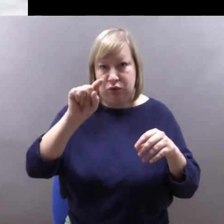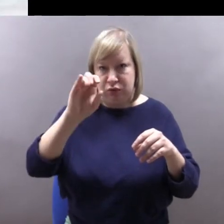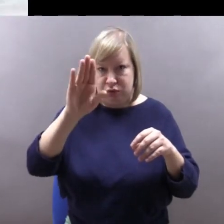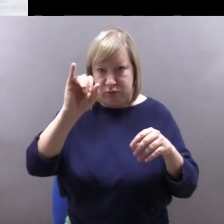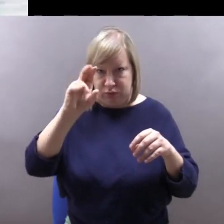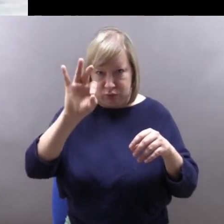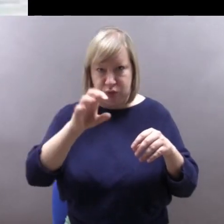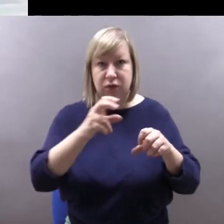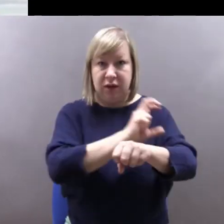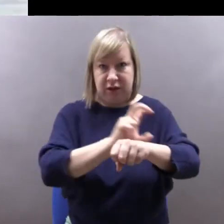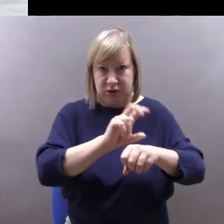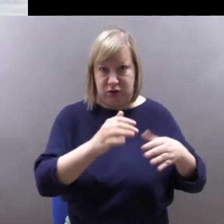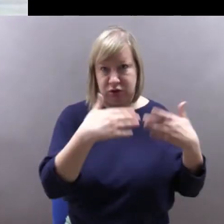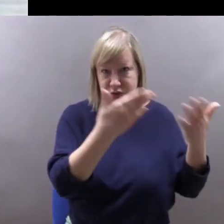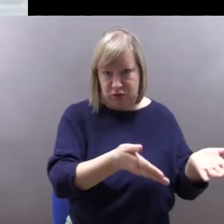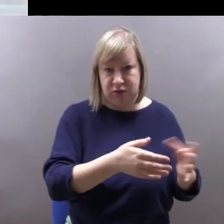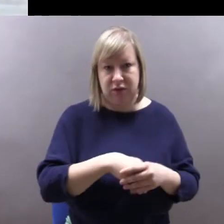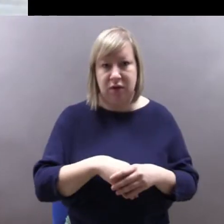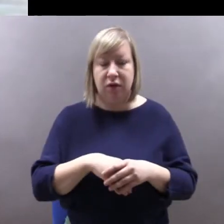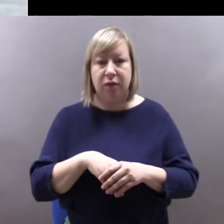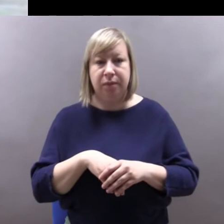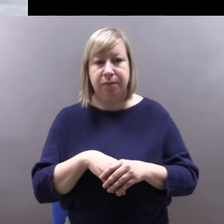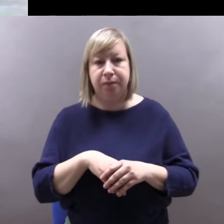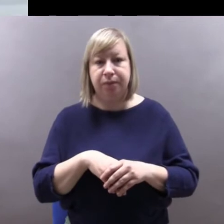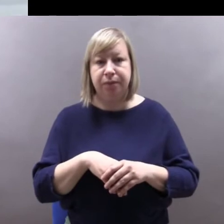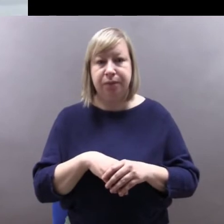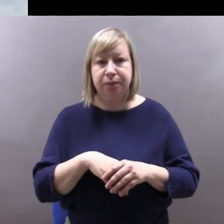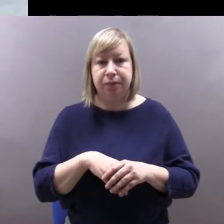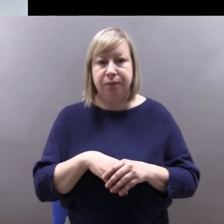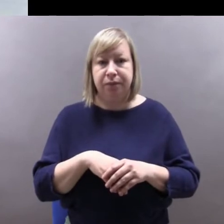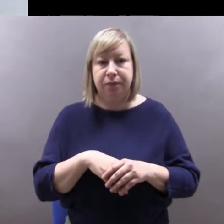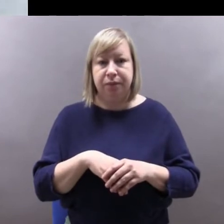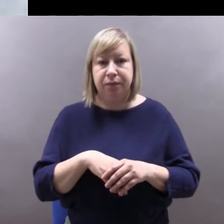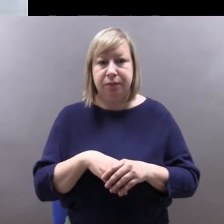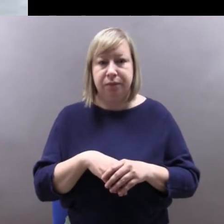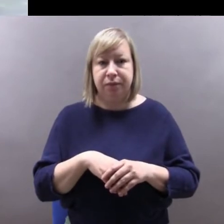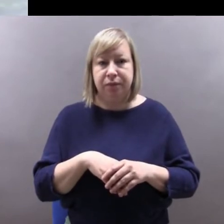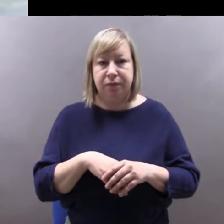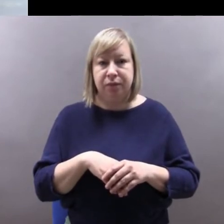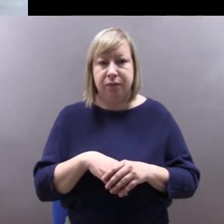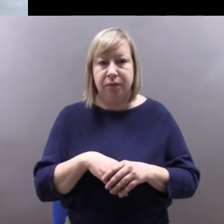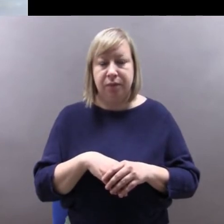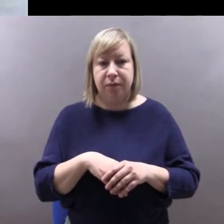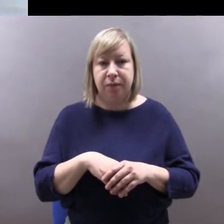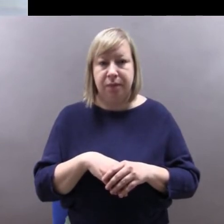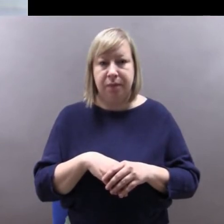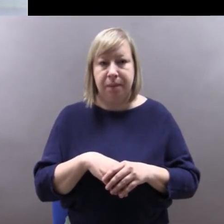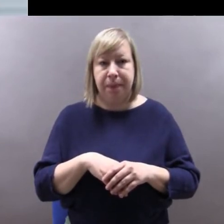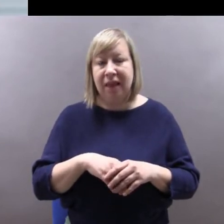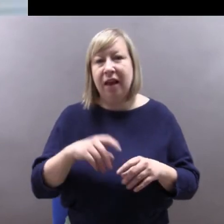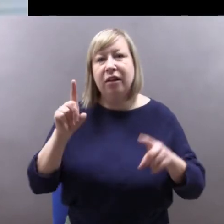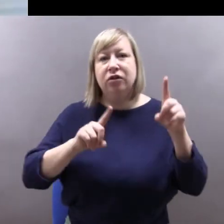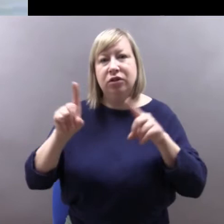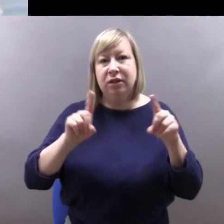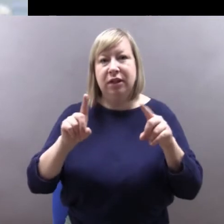bo to nie jest, to czasami jest takie wyobrażenie u ludzi, którzy są